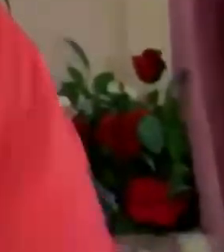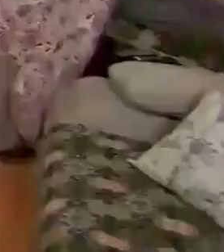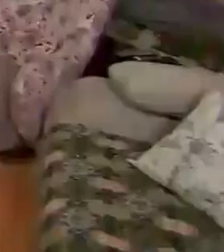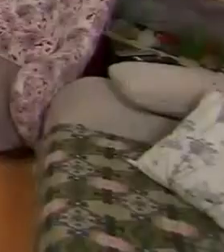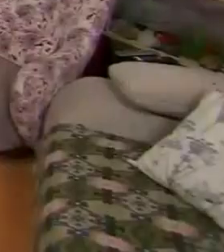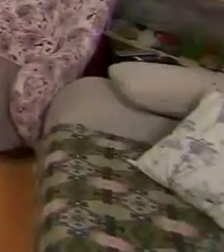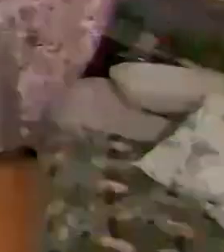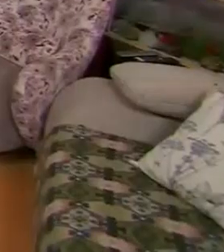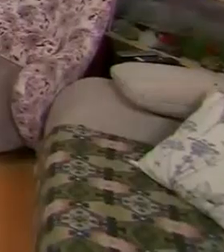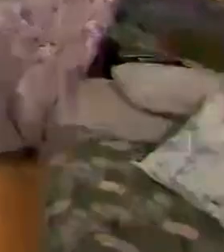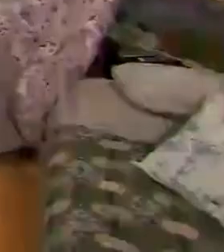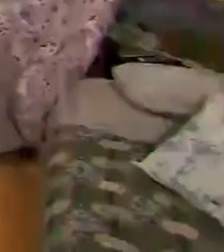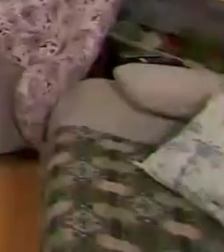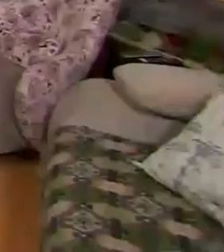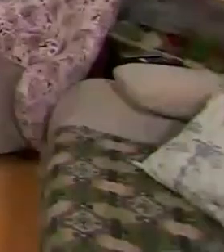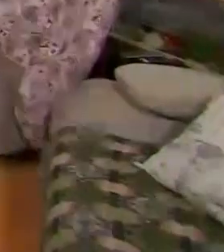Oldu be.